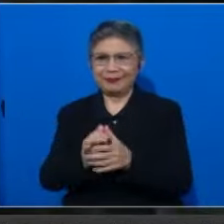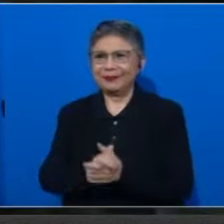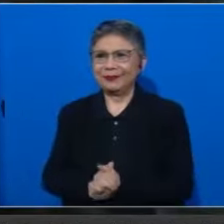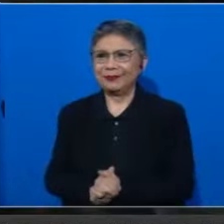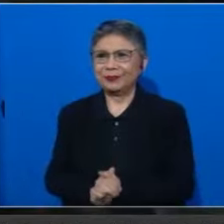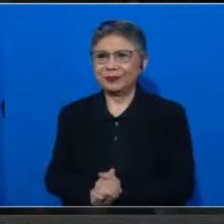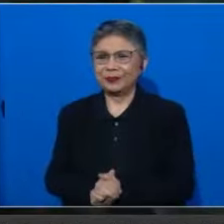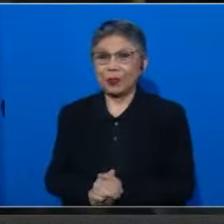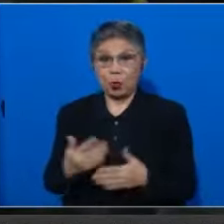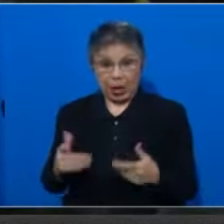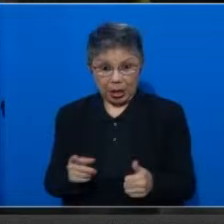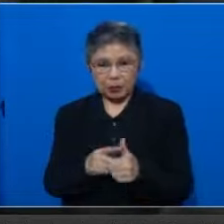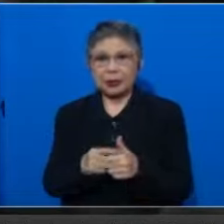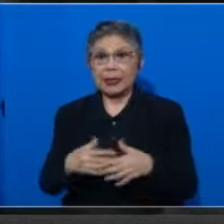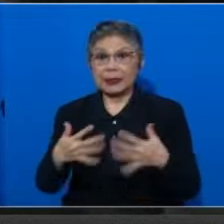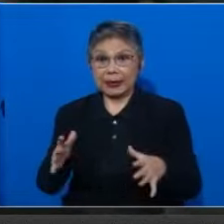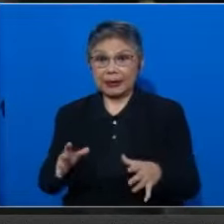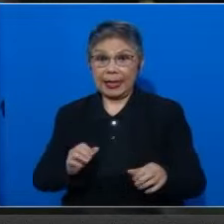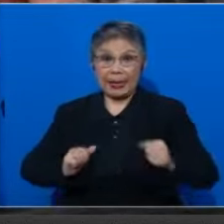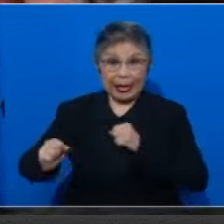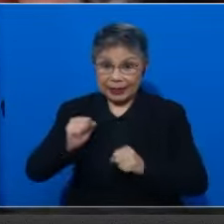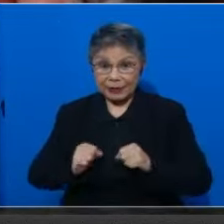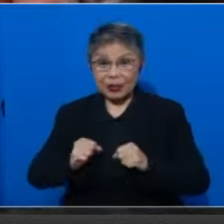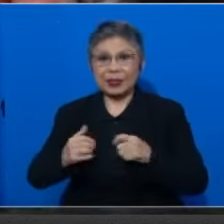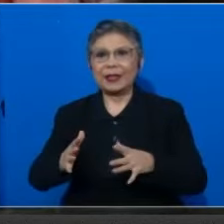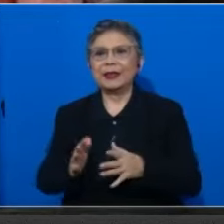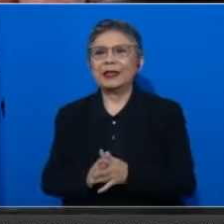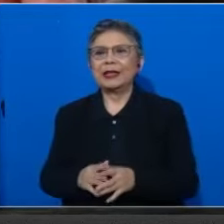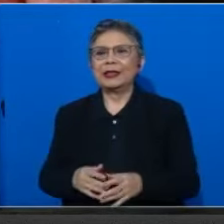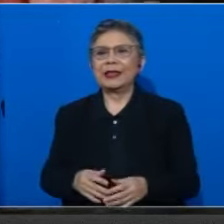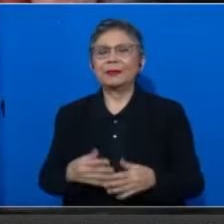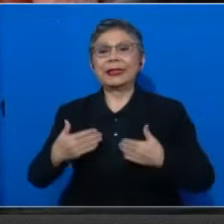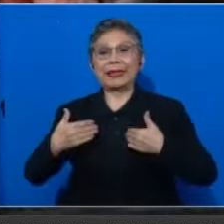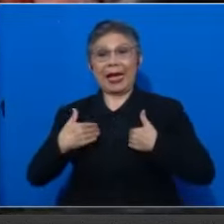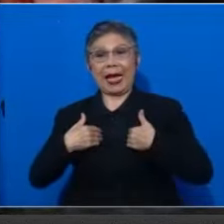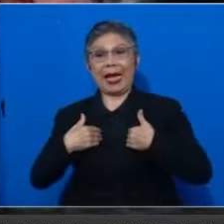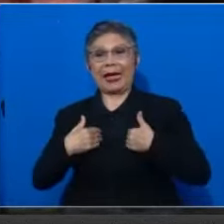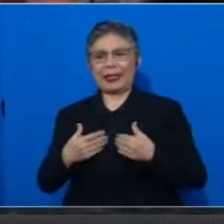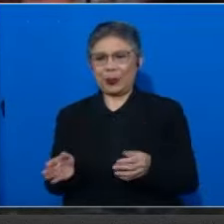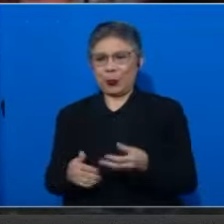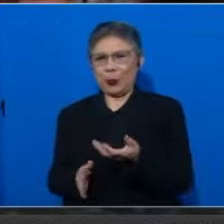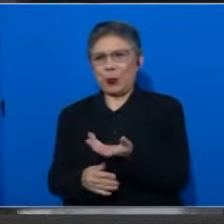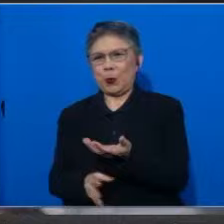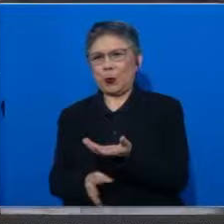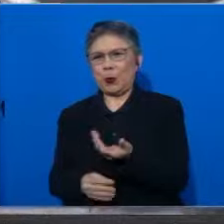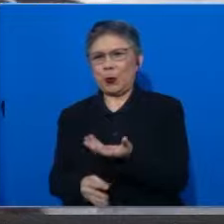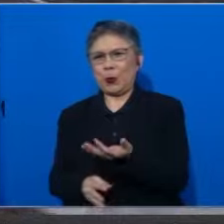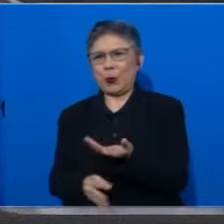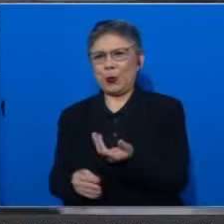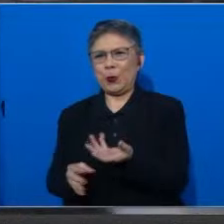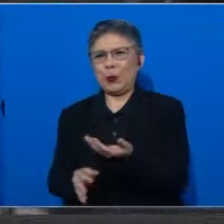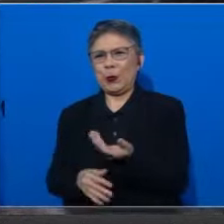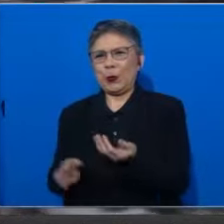cukup sampai di situ, usai seru-seruan beraktivitas, Anda bisa rehat sejenak dengan menikmati sensasi ikan bakar